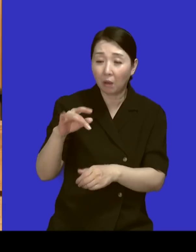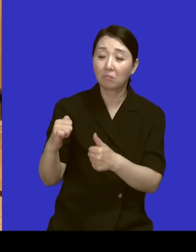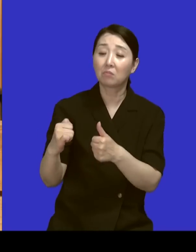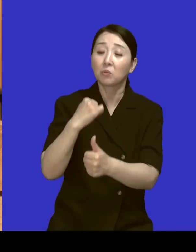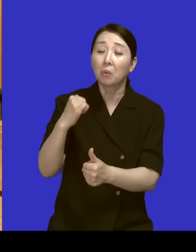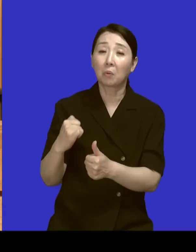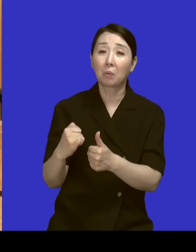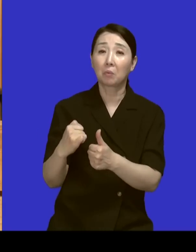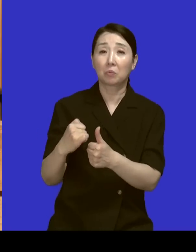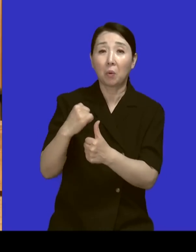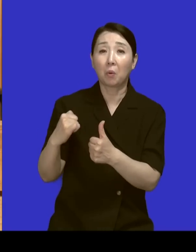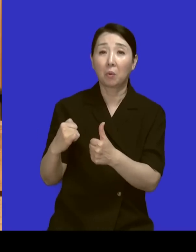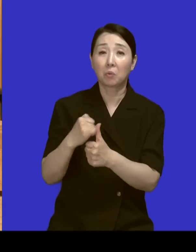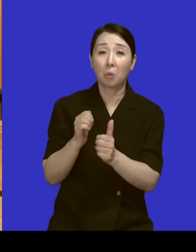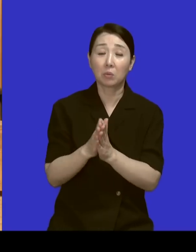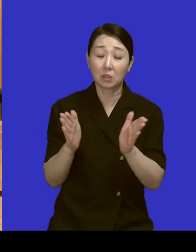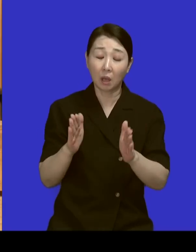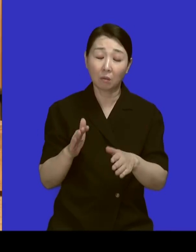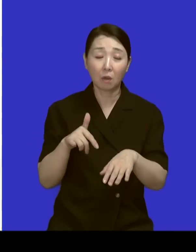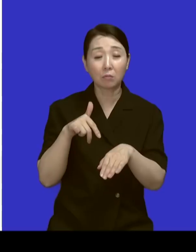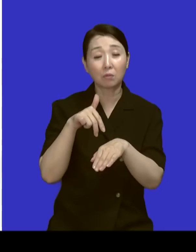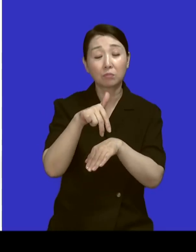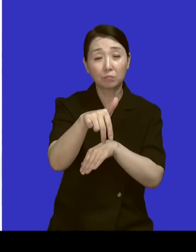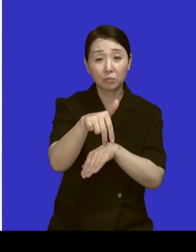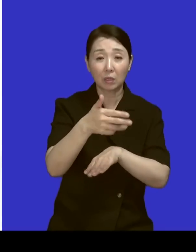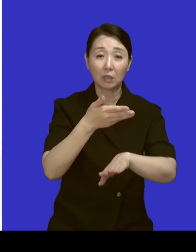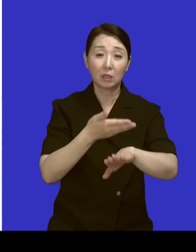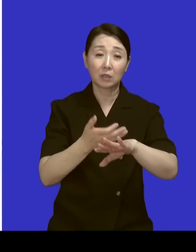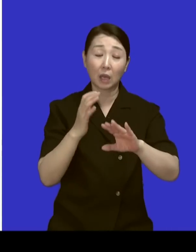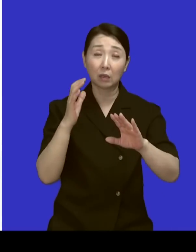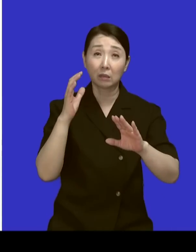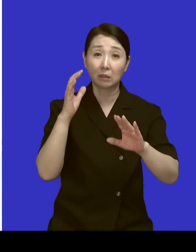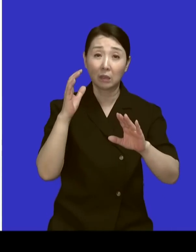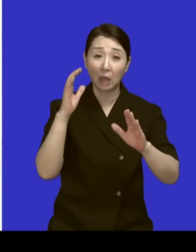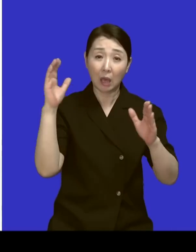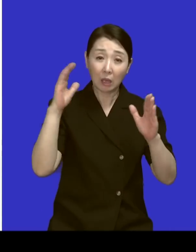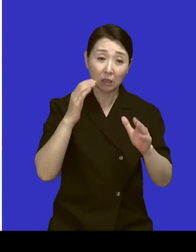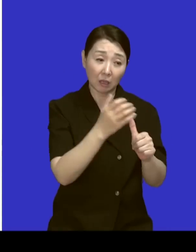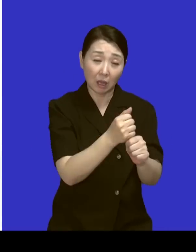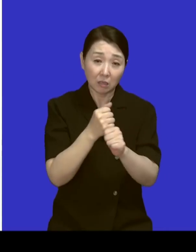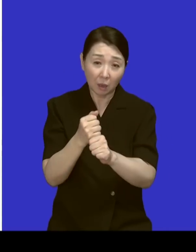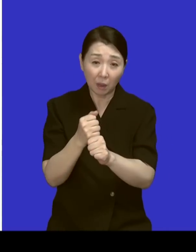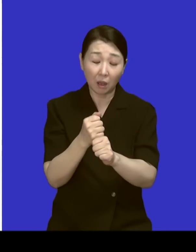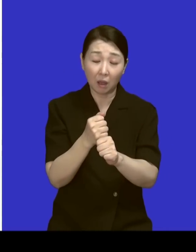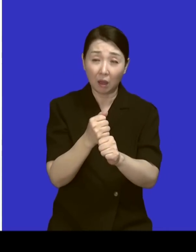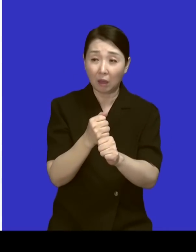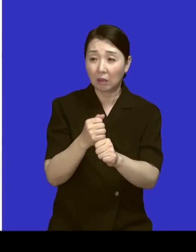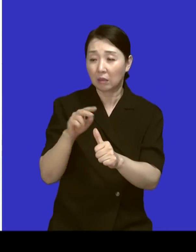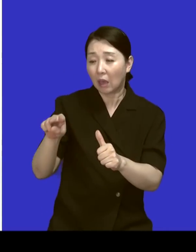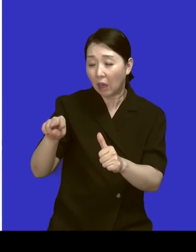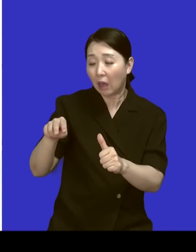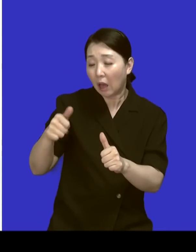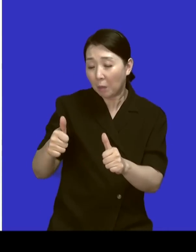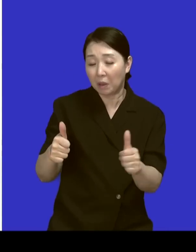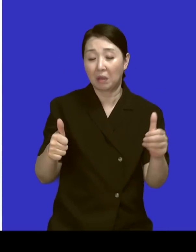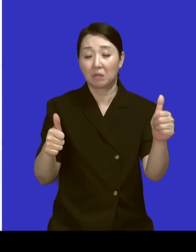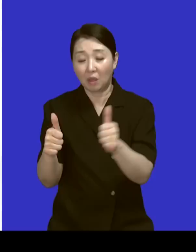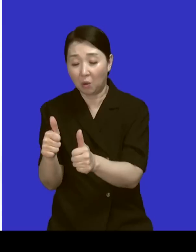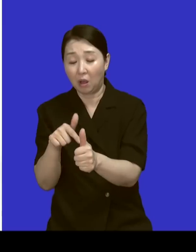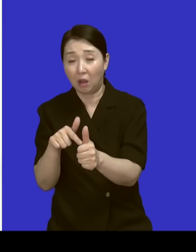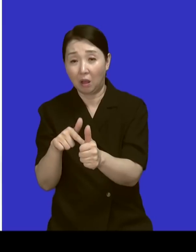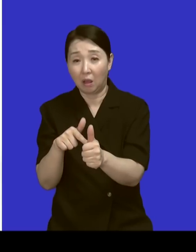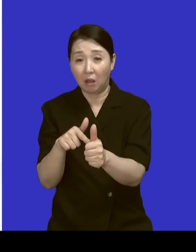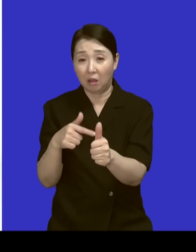시작했어요. 네. 제가 이렇게 복도를 걷고 있으면 다른 아이들 저를 잡아가지고 그 짝꿍 앞에 데리고 가요. 그래서